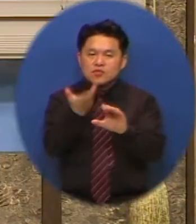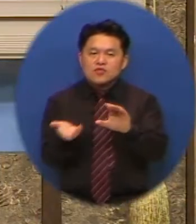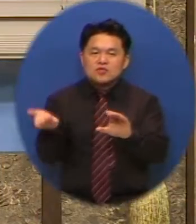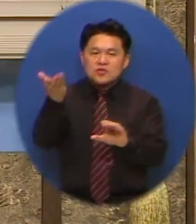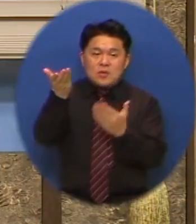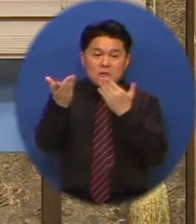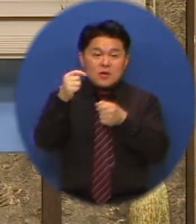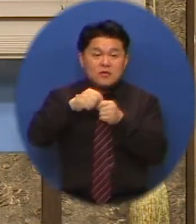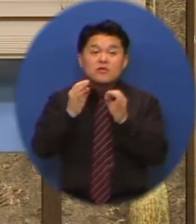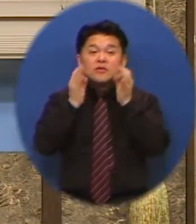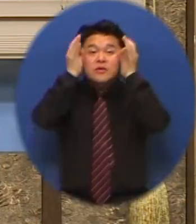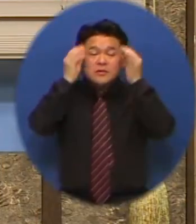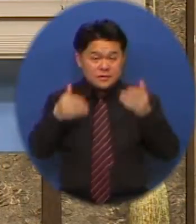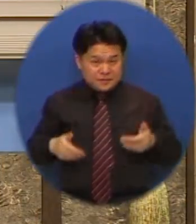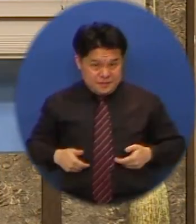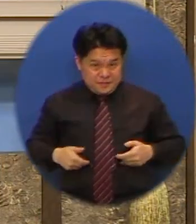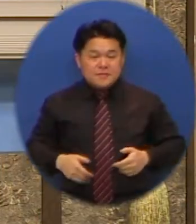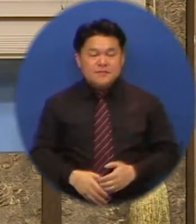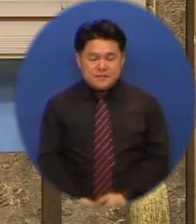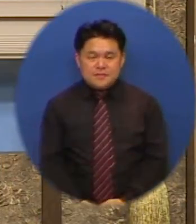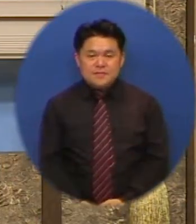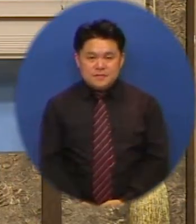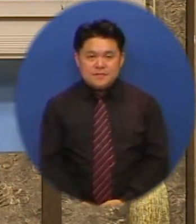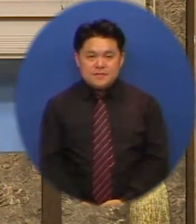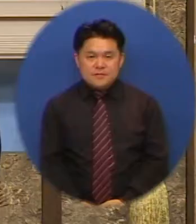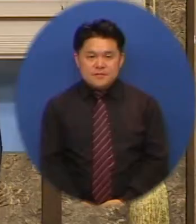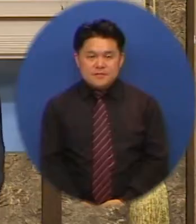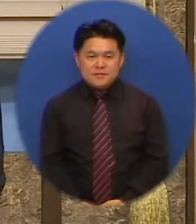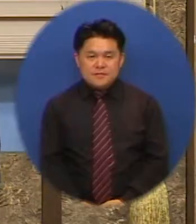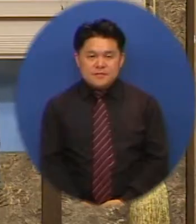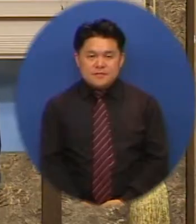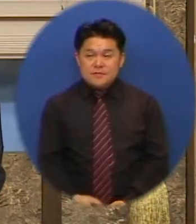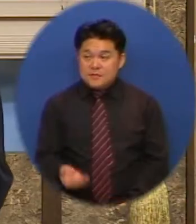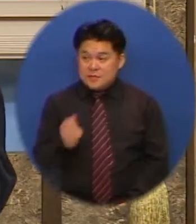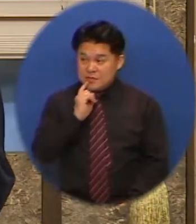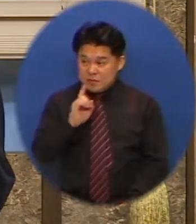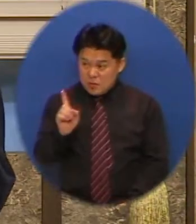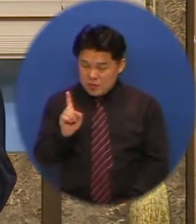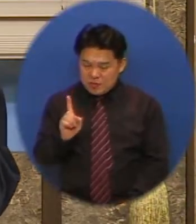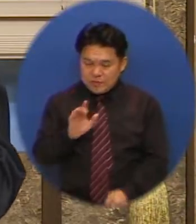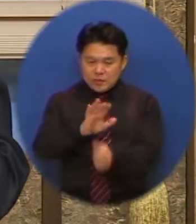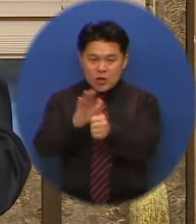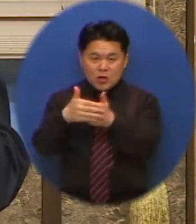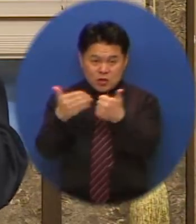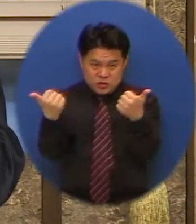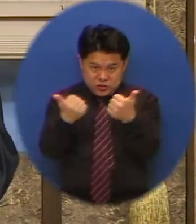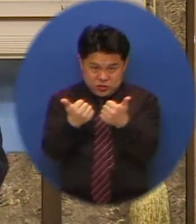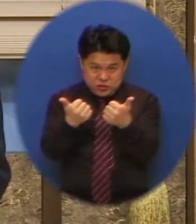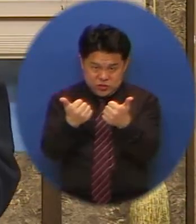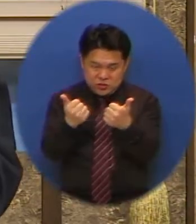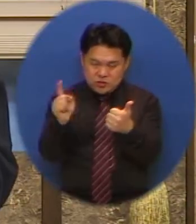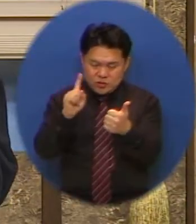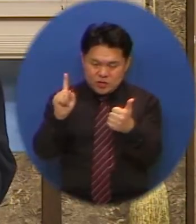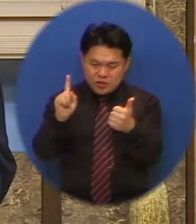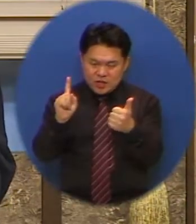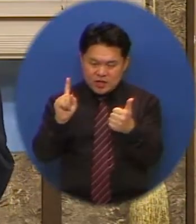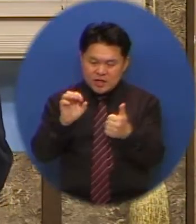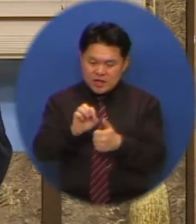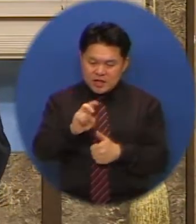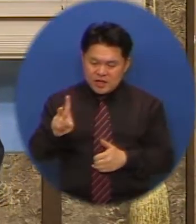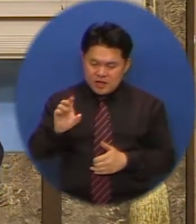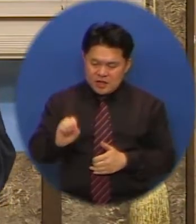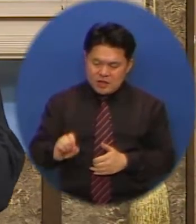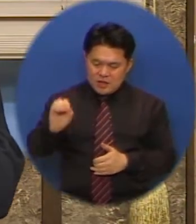중복지로 이렇게 높이는 노력을 해야 된다. 그래서 제가 아까 말씀드린 대로 협의회가 이런 양육 기능을 제대로